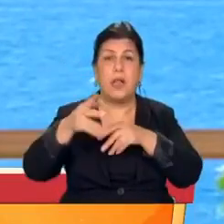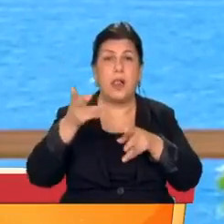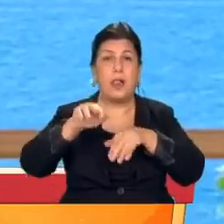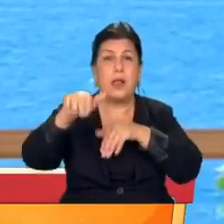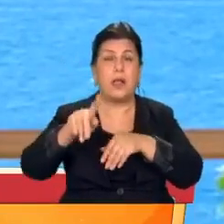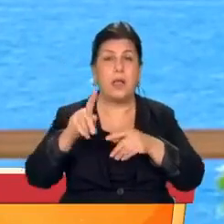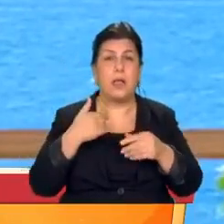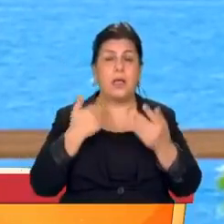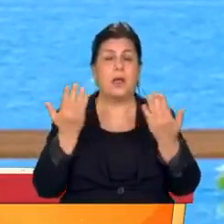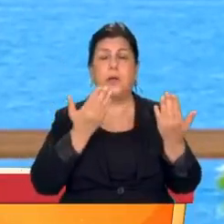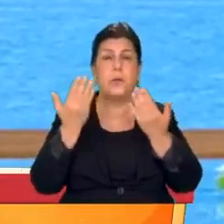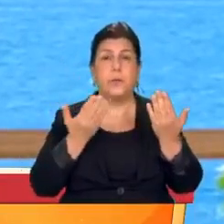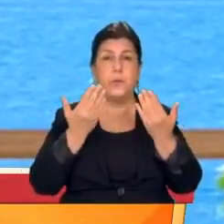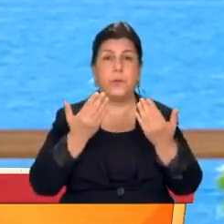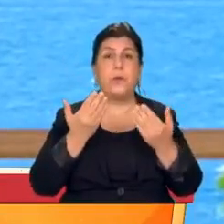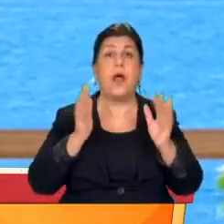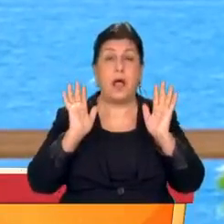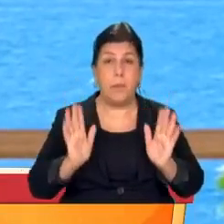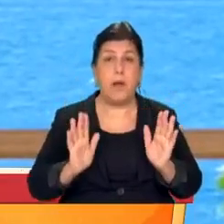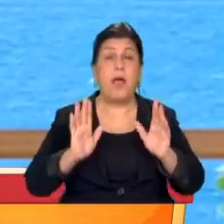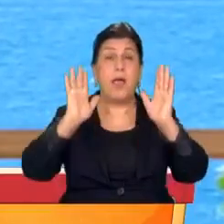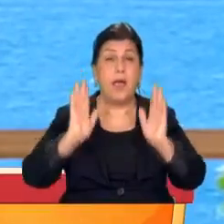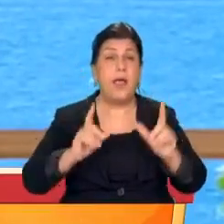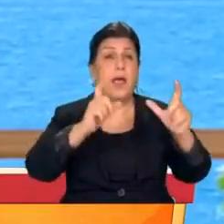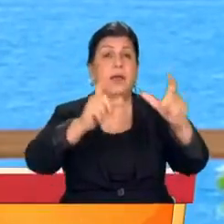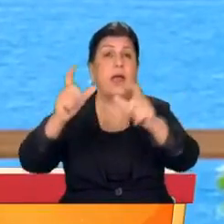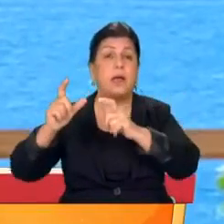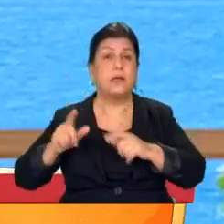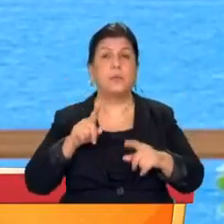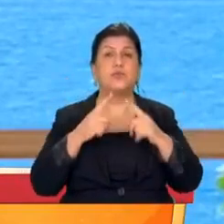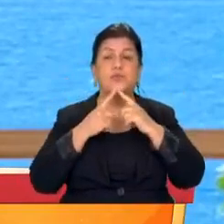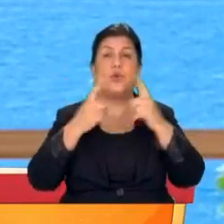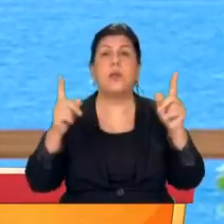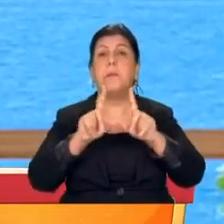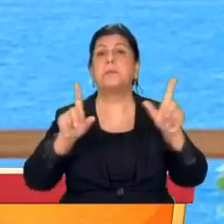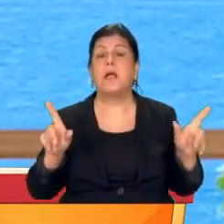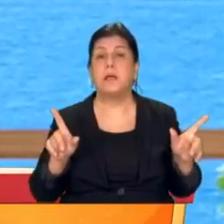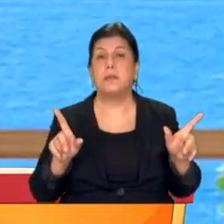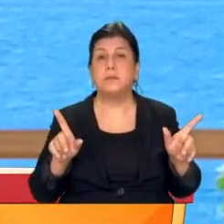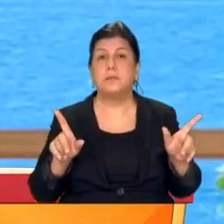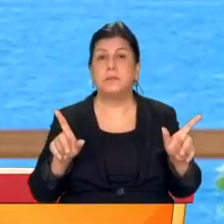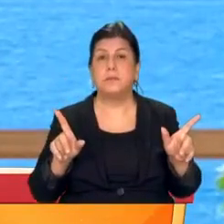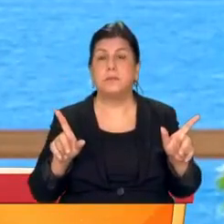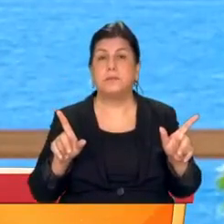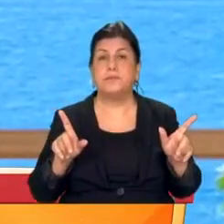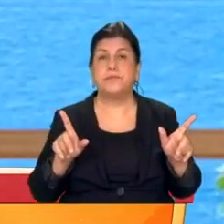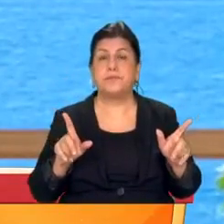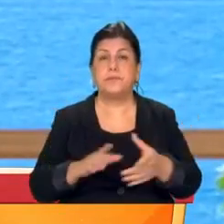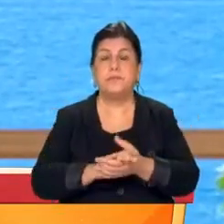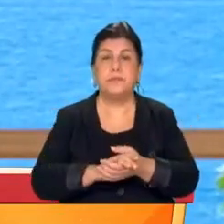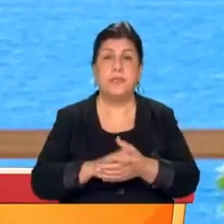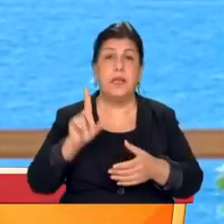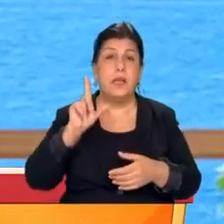Efendimiz bize her yerde bunu söylememiz gerekiyor Biz buna şunu da ilave edelim la